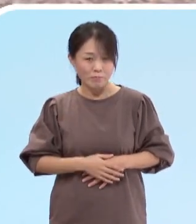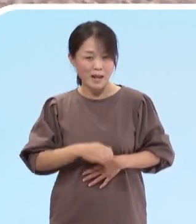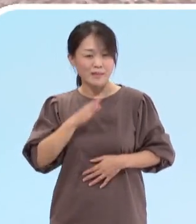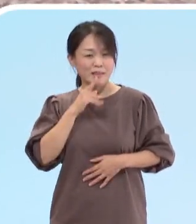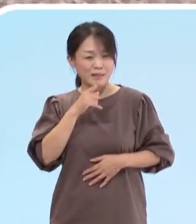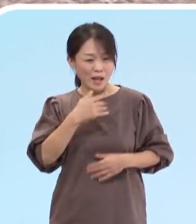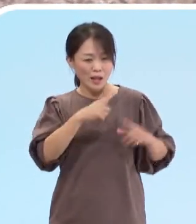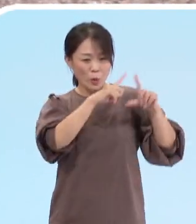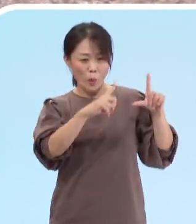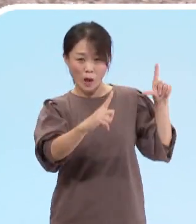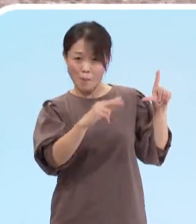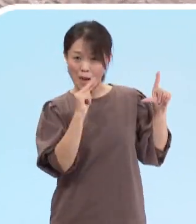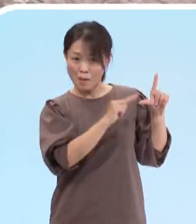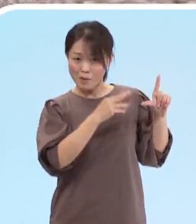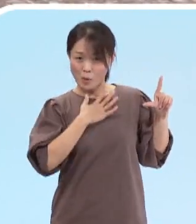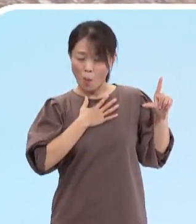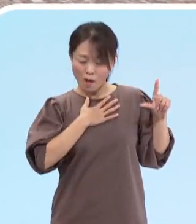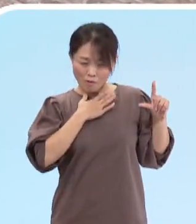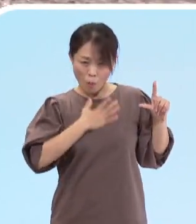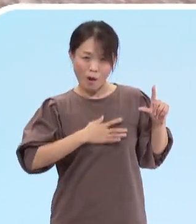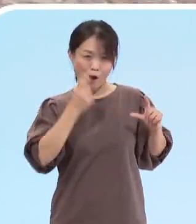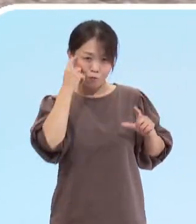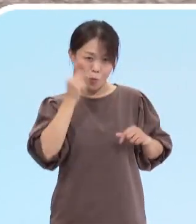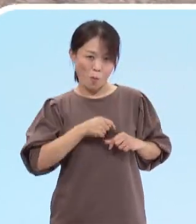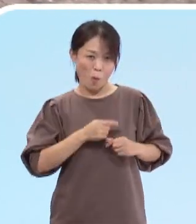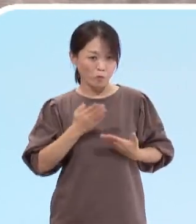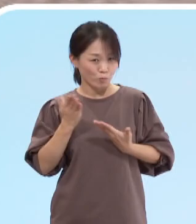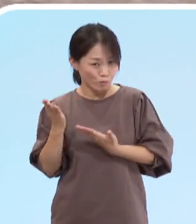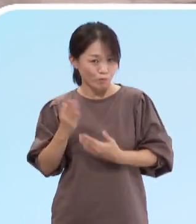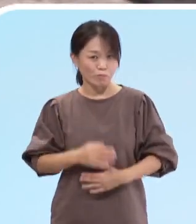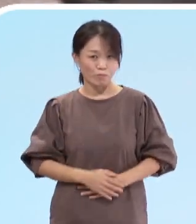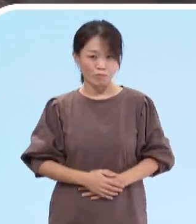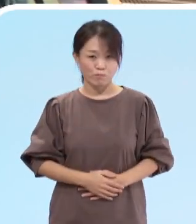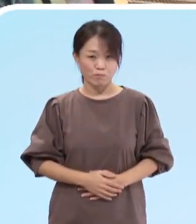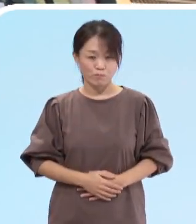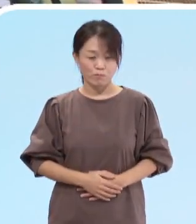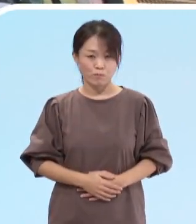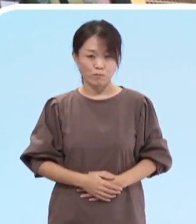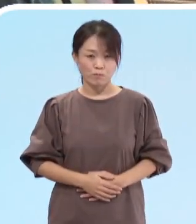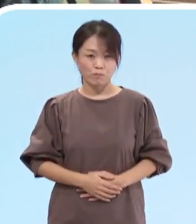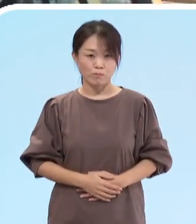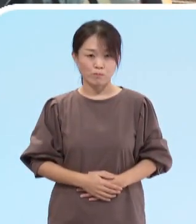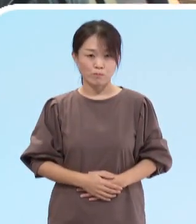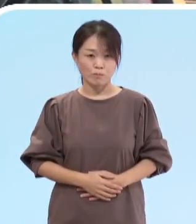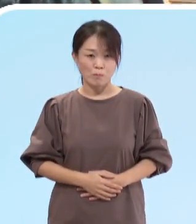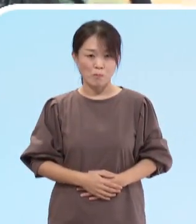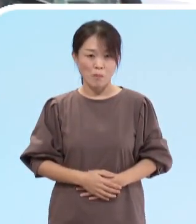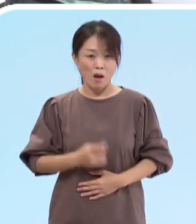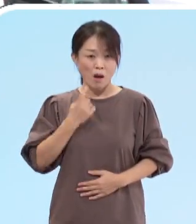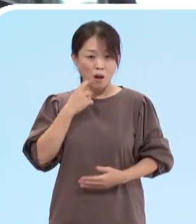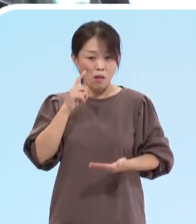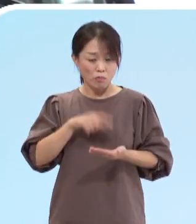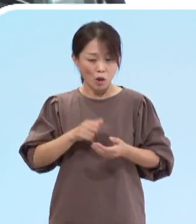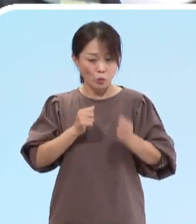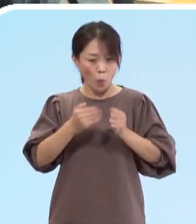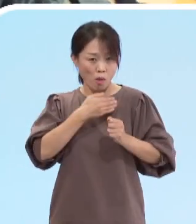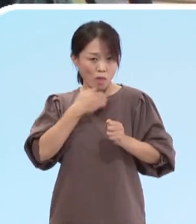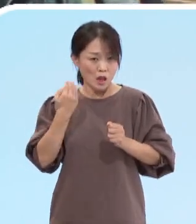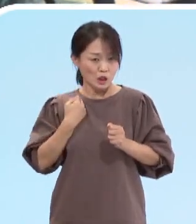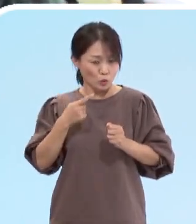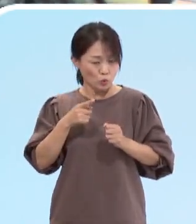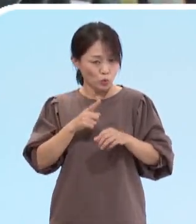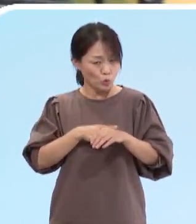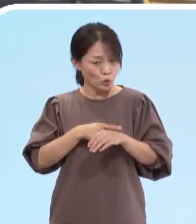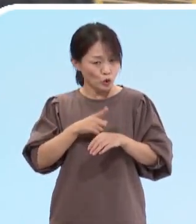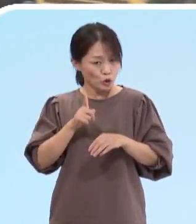実際の画面を多分見ていただいた方が分かりやすいかなと思うんですけど。 簡単に操作できる秘密は